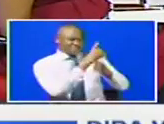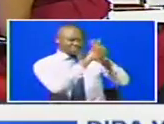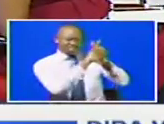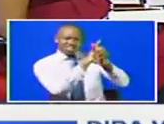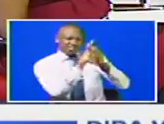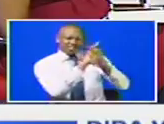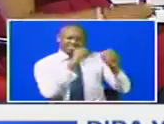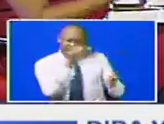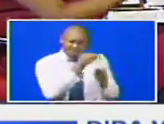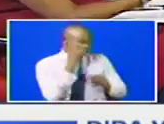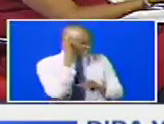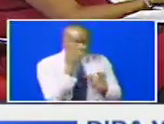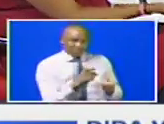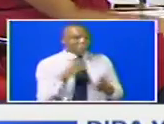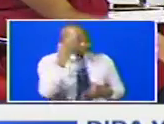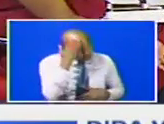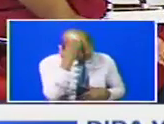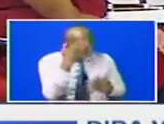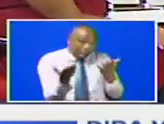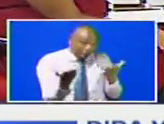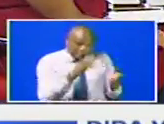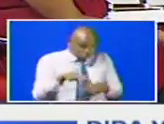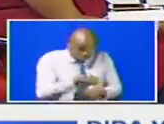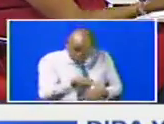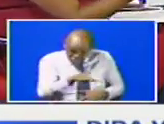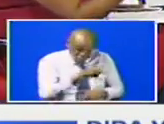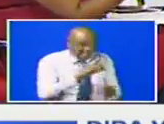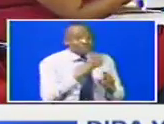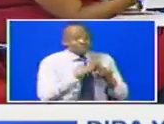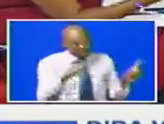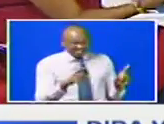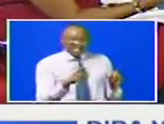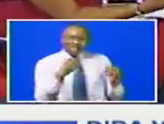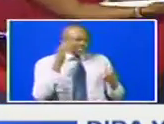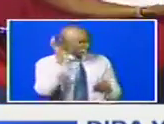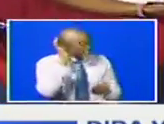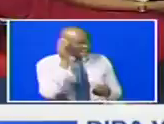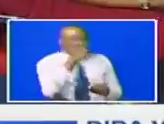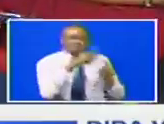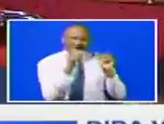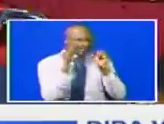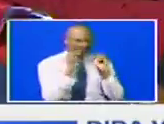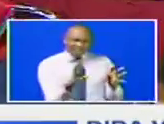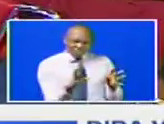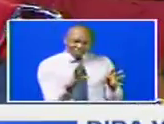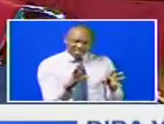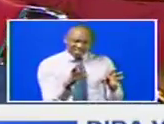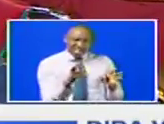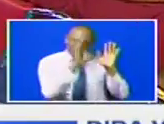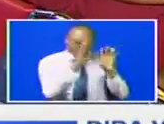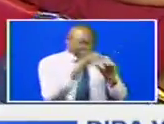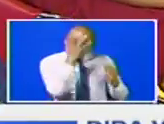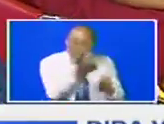hatujalisikia. Defensive driving, unaonyeshwa tu jinsi ambavyo unafaa kuendesha gari, lakini wengi hatujasikia kuhusu defensive driving. Ina umuhimu